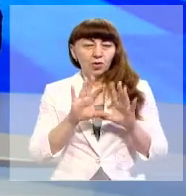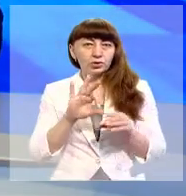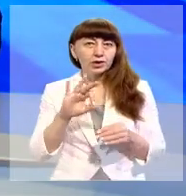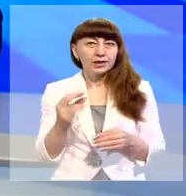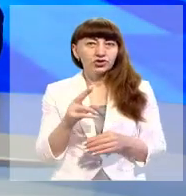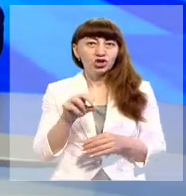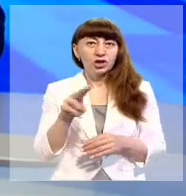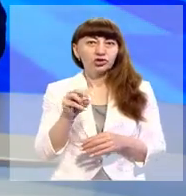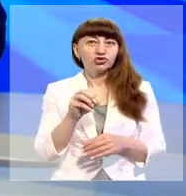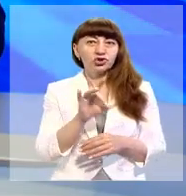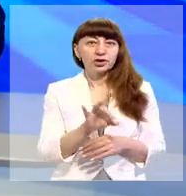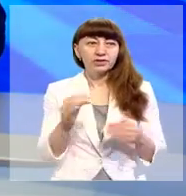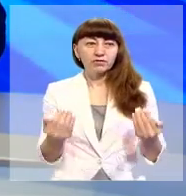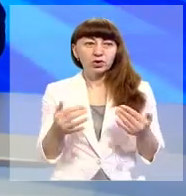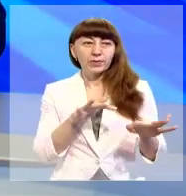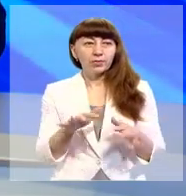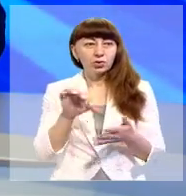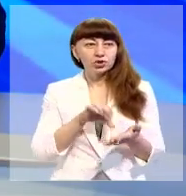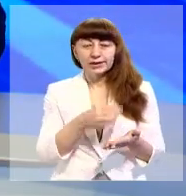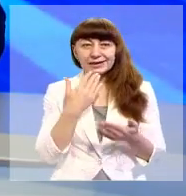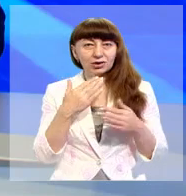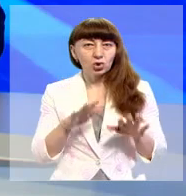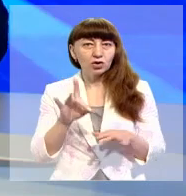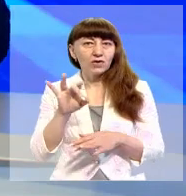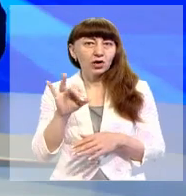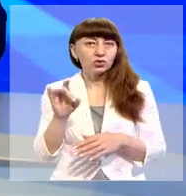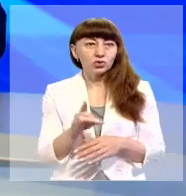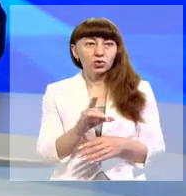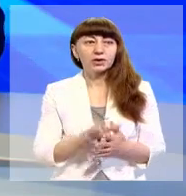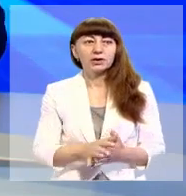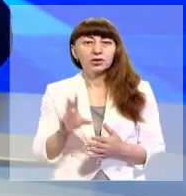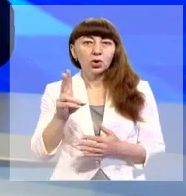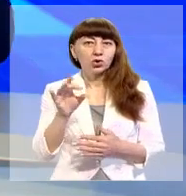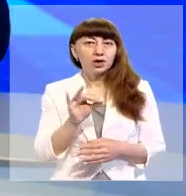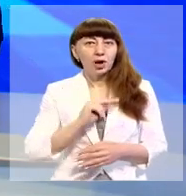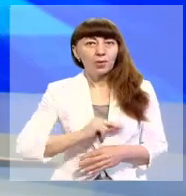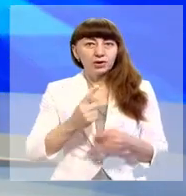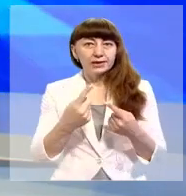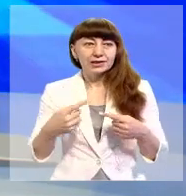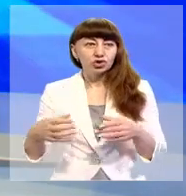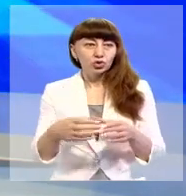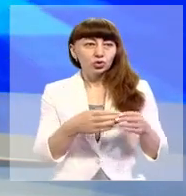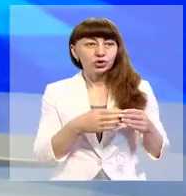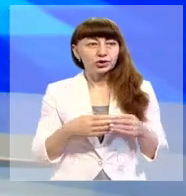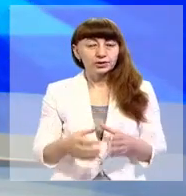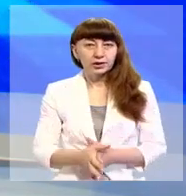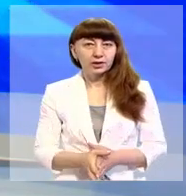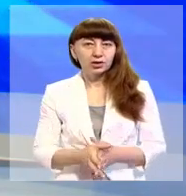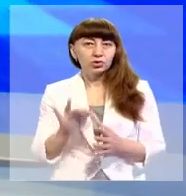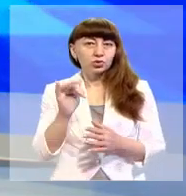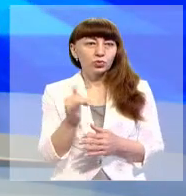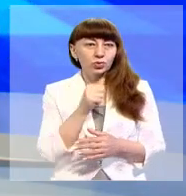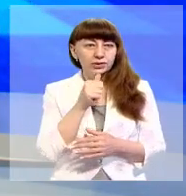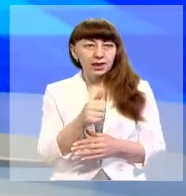ерікті жастар мен белсенді студенттер ғана емес, түрлі мекеме қызметкерлері де атсалысуда. Қостанайда кезекті сенбілікті облыстық әділет